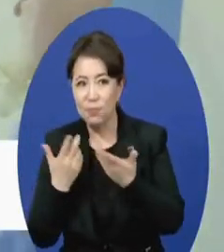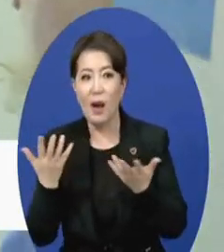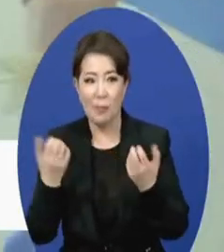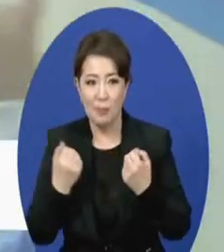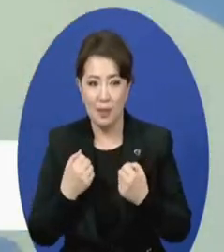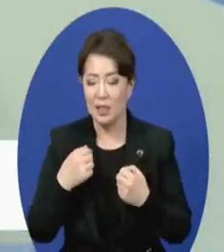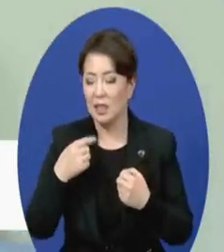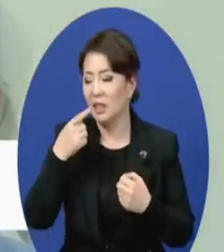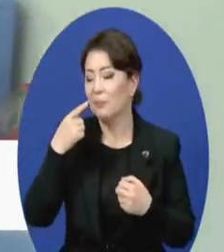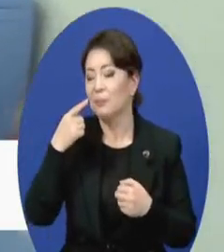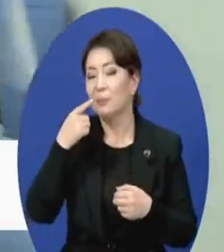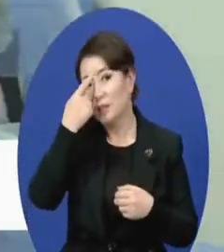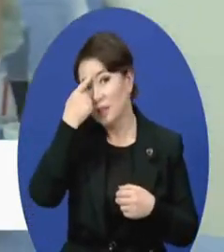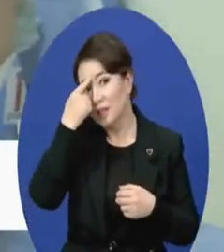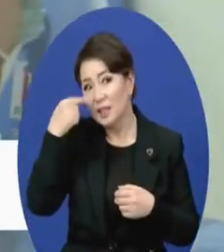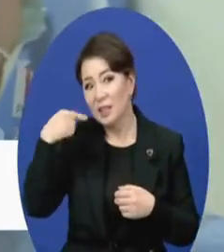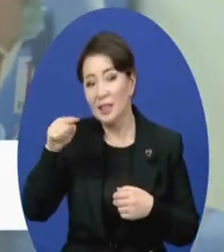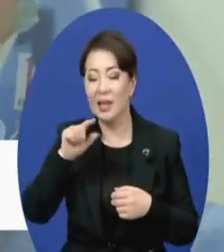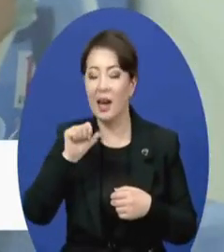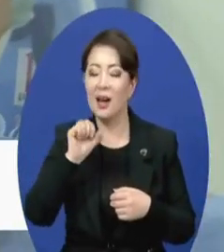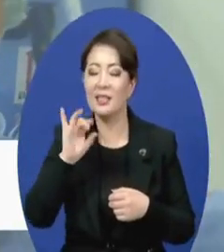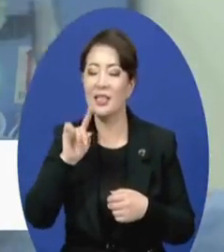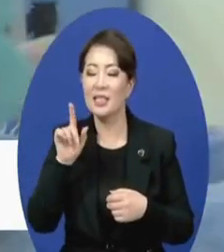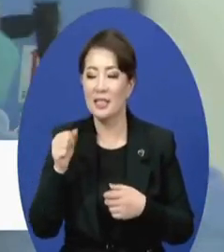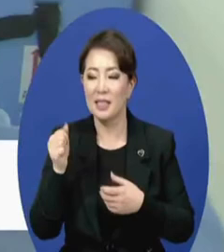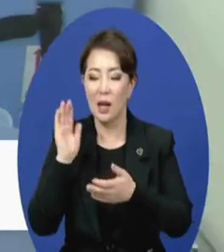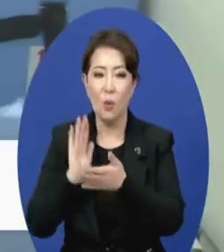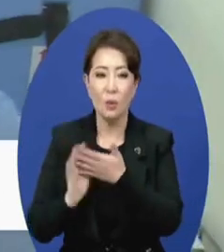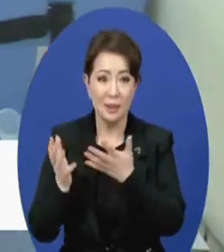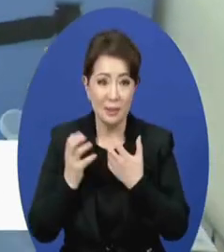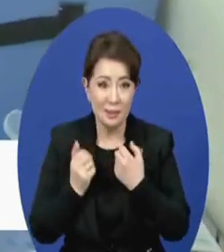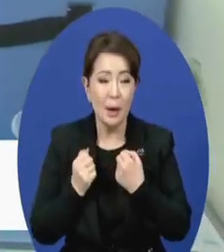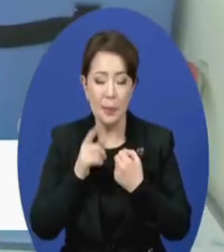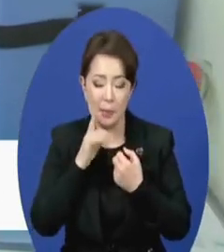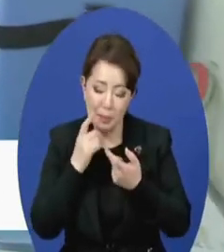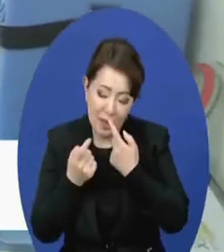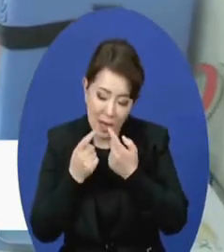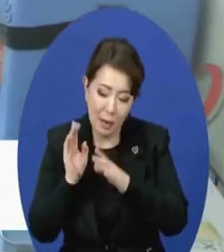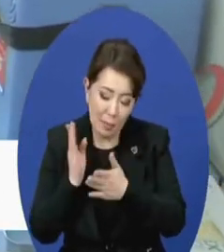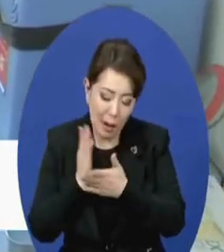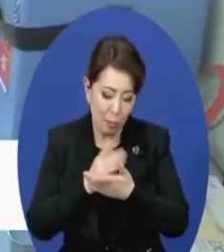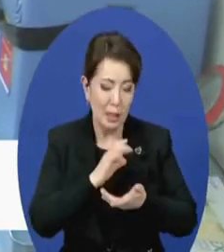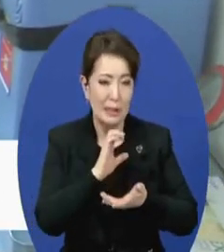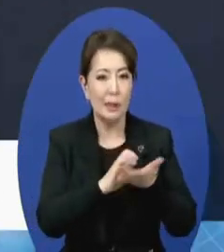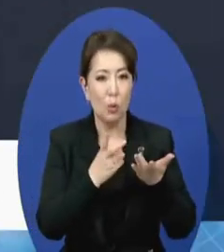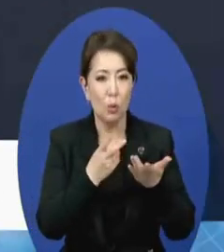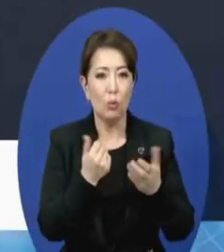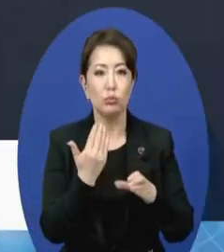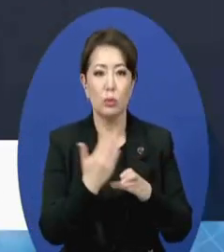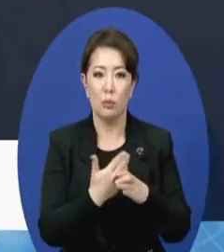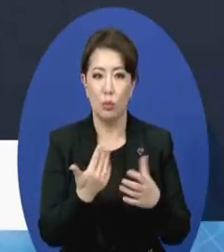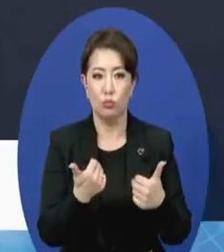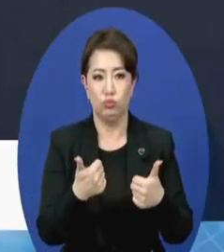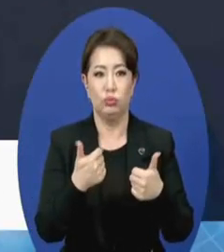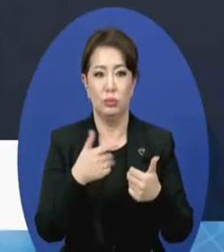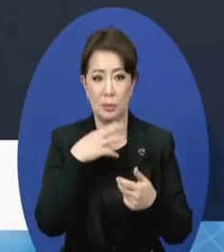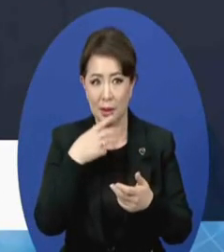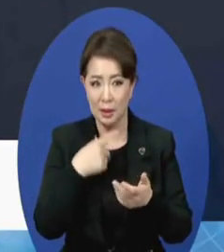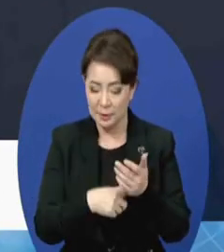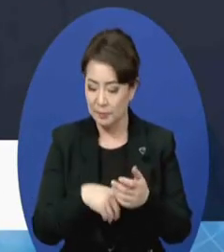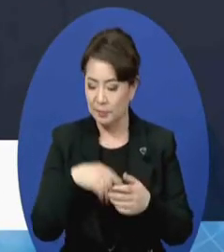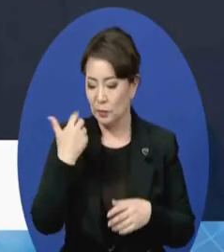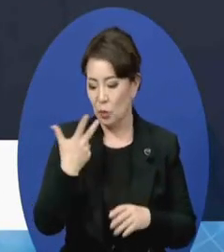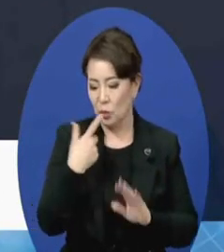AstraZeneca вакцин худалдан авах хилцээр хийж байгаа. Санхүүжилтийн саатлах гарахгүй гэдгийг сангийн сайд мэдээлсэн байна. Эхний ээлж нь 3-4